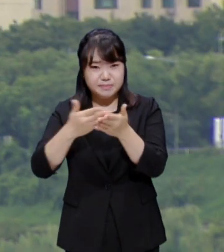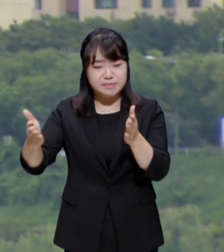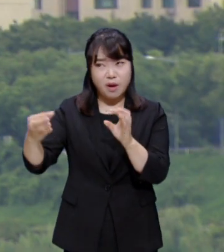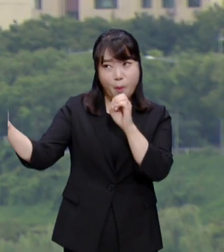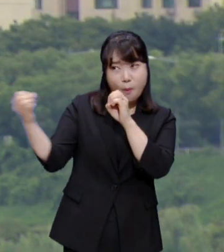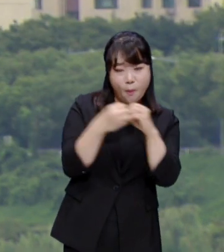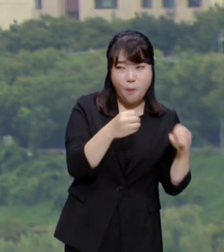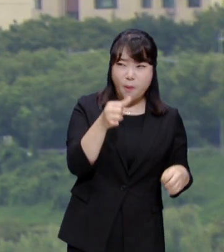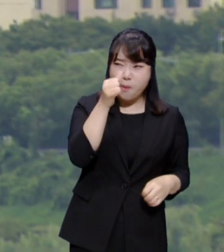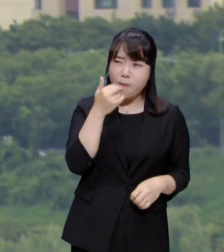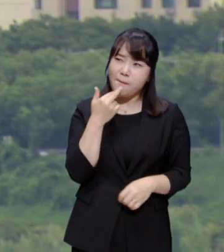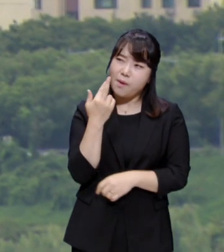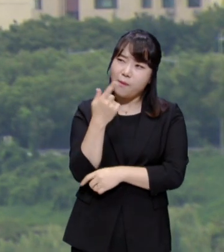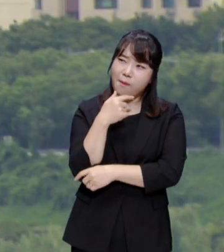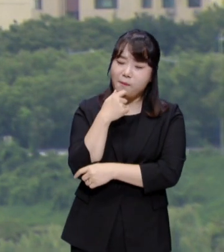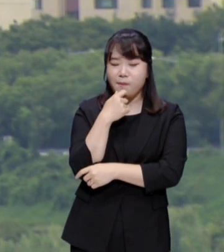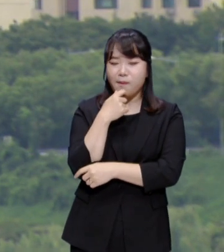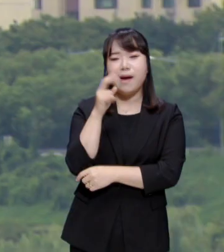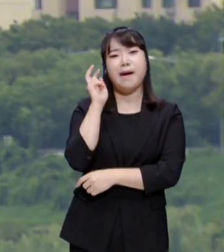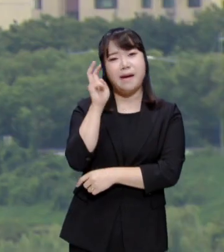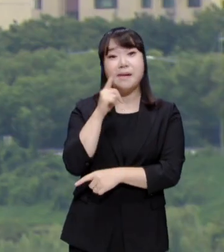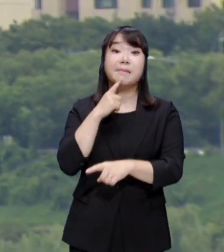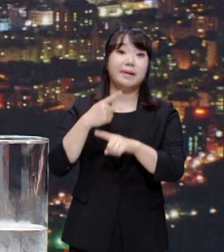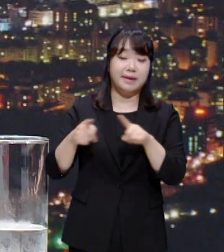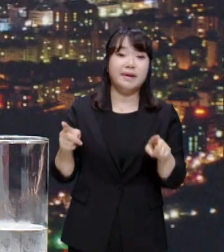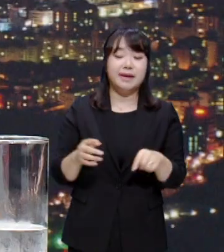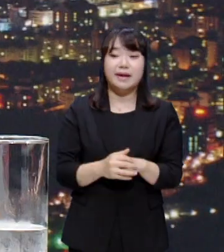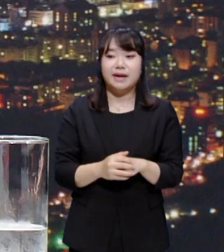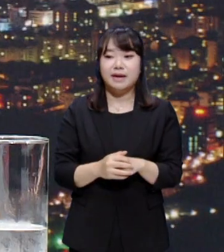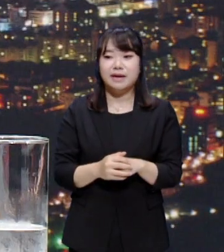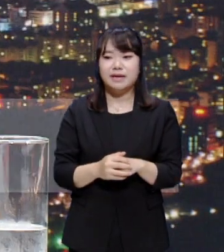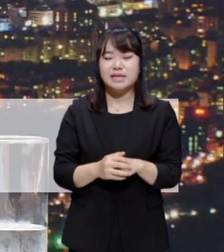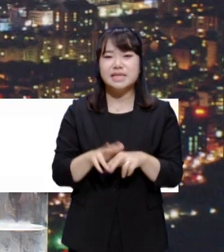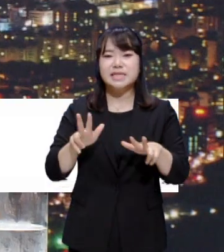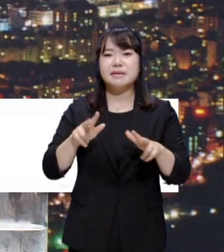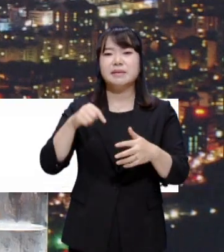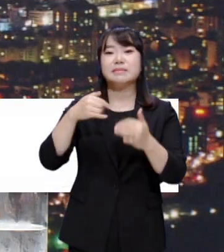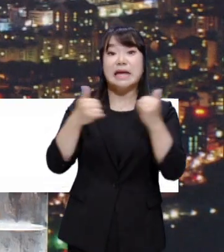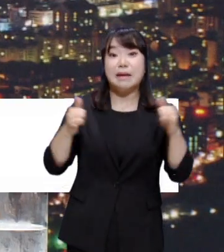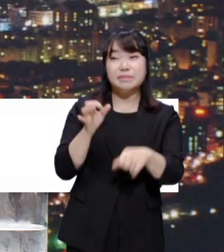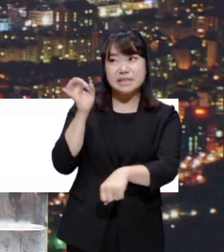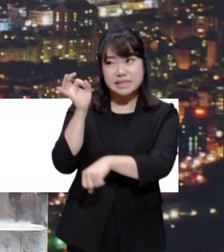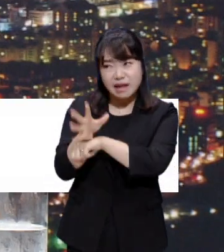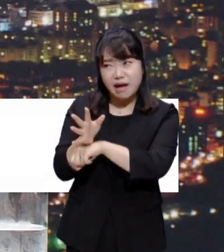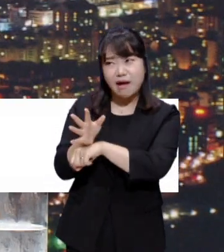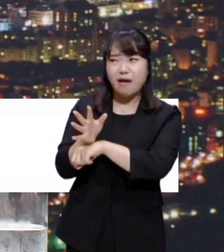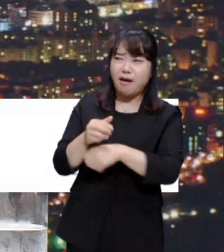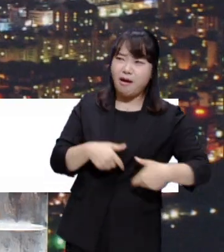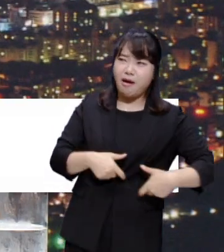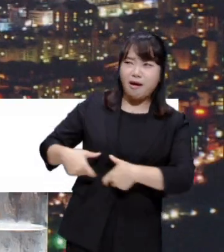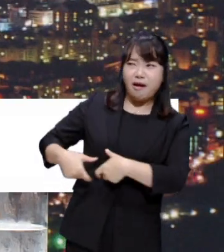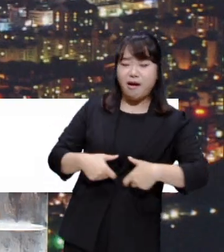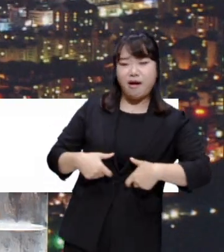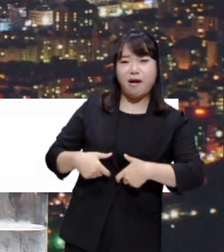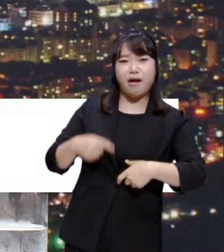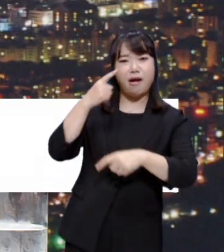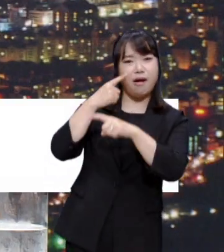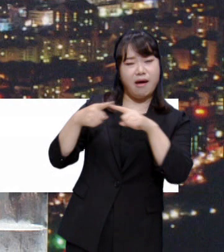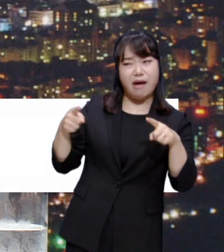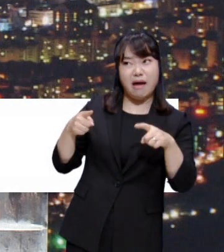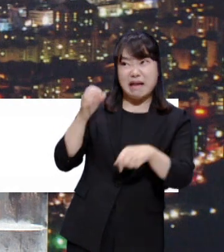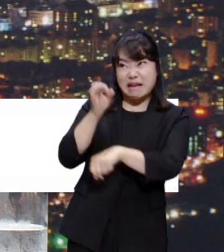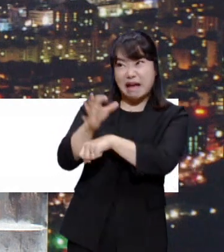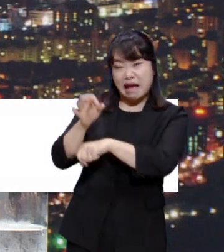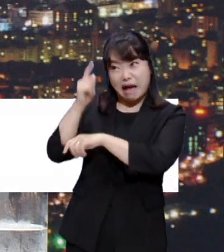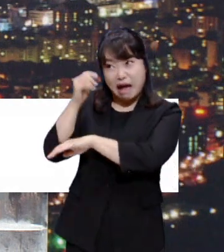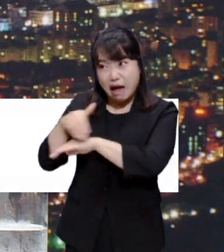정도 영향을 줄 걸로 전망했습니다. 얼어붙은 겁니다. 심리 자체가 얼어붙었고 시장을 이제 관망하게 되는 거죠. 원래